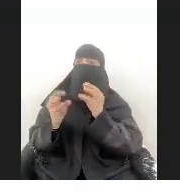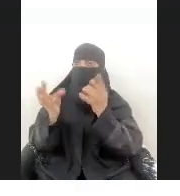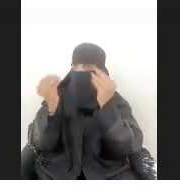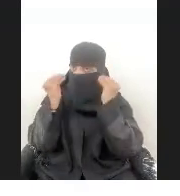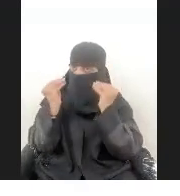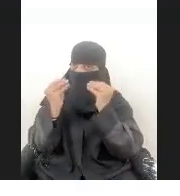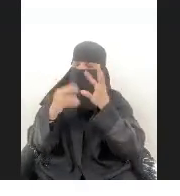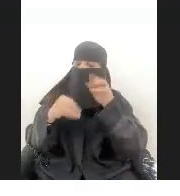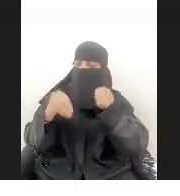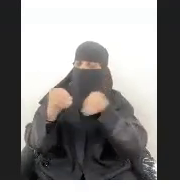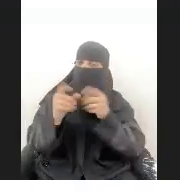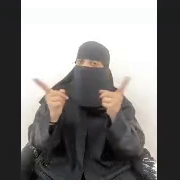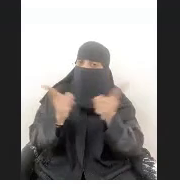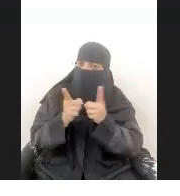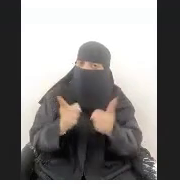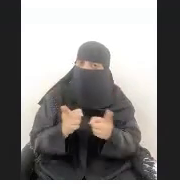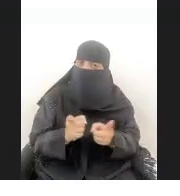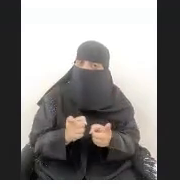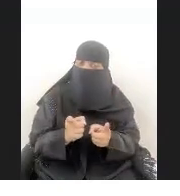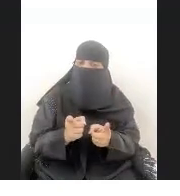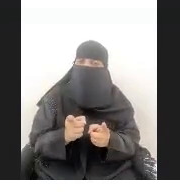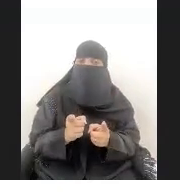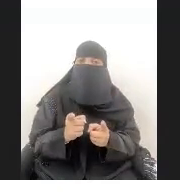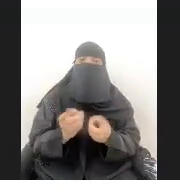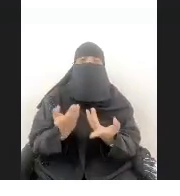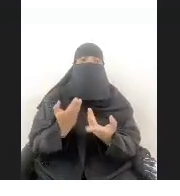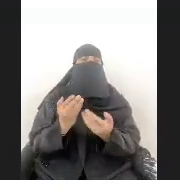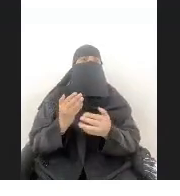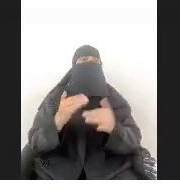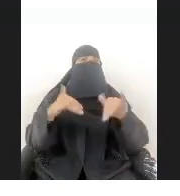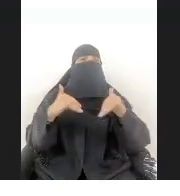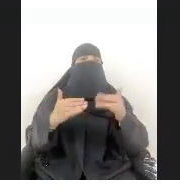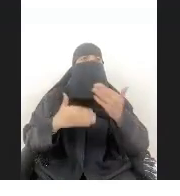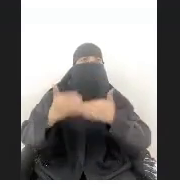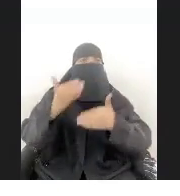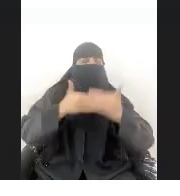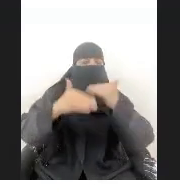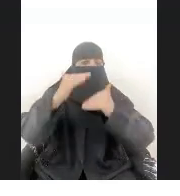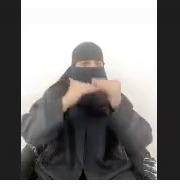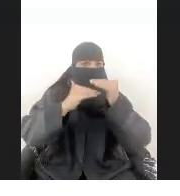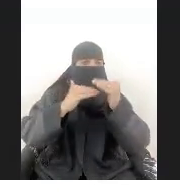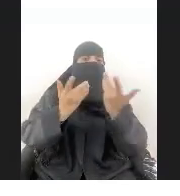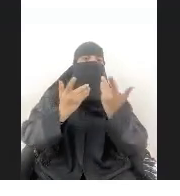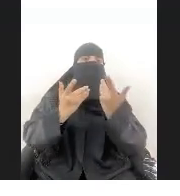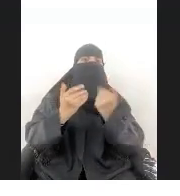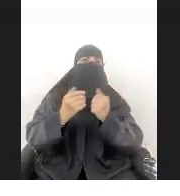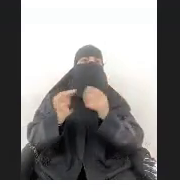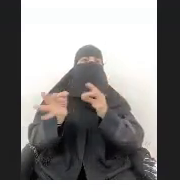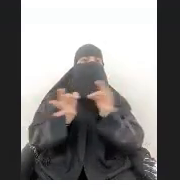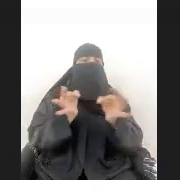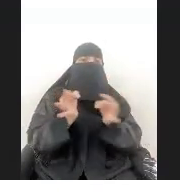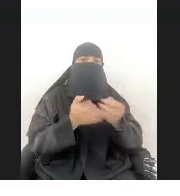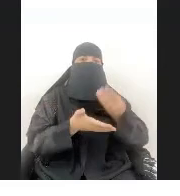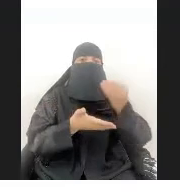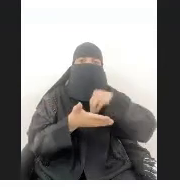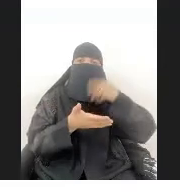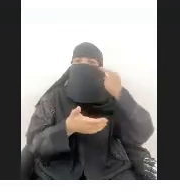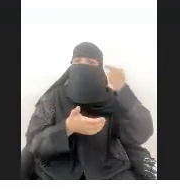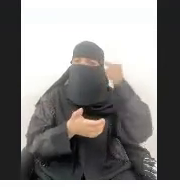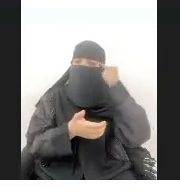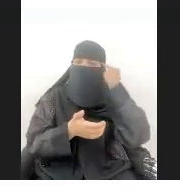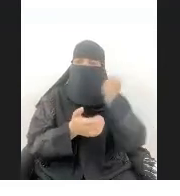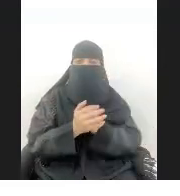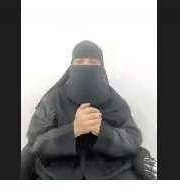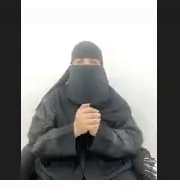نظرية المخطط، وكيف أصلاً المتعلم يبني مخططاته يعني المعرفية داخل ذهنه. كذلك نظرية